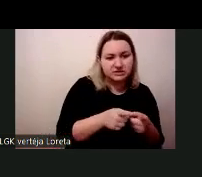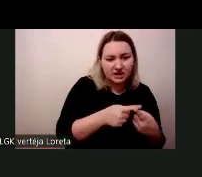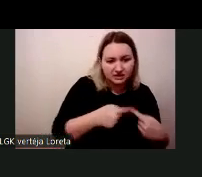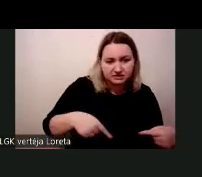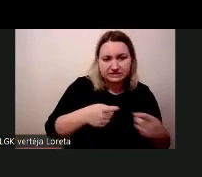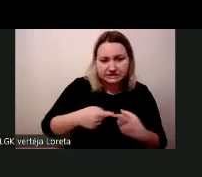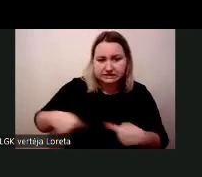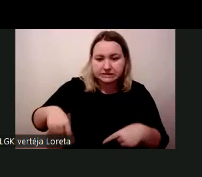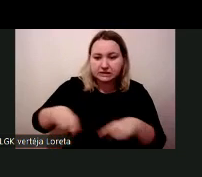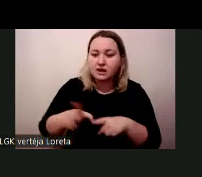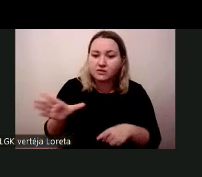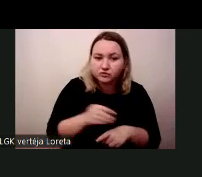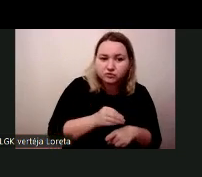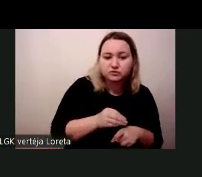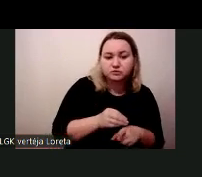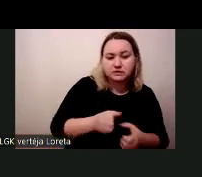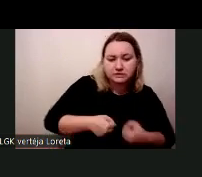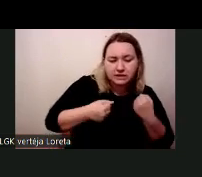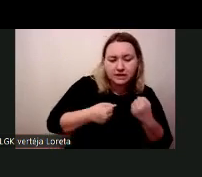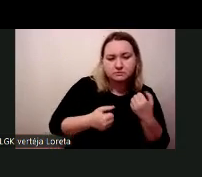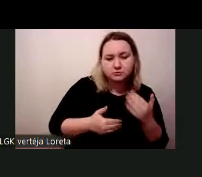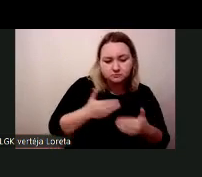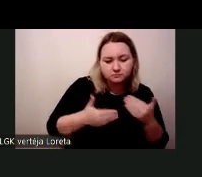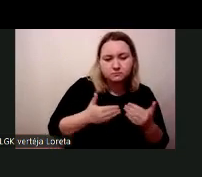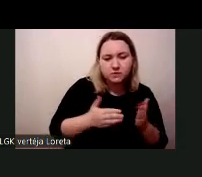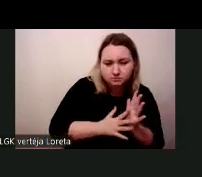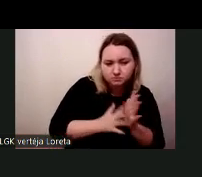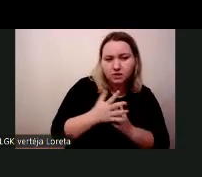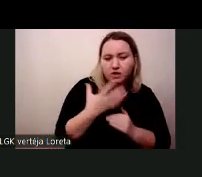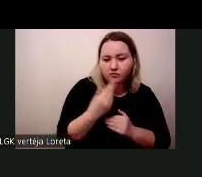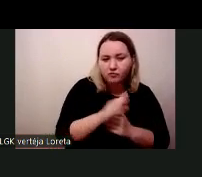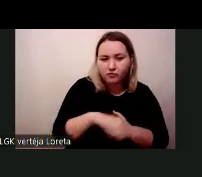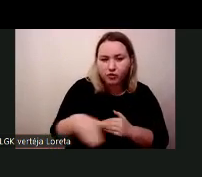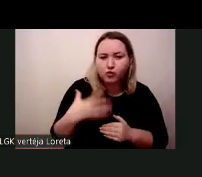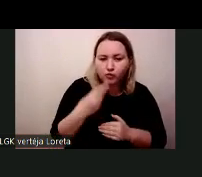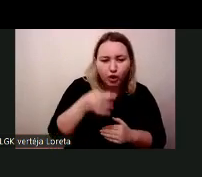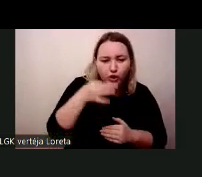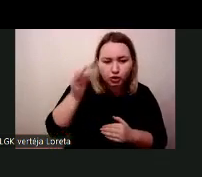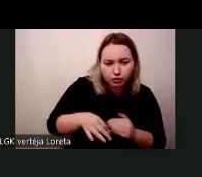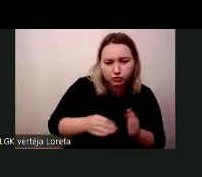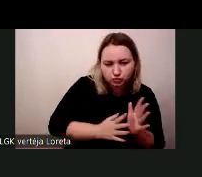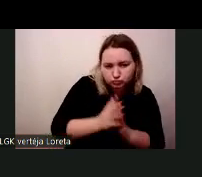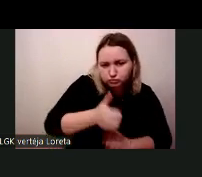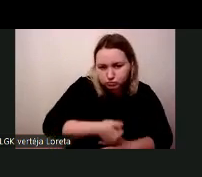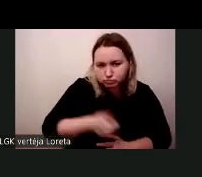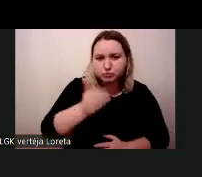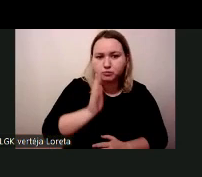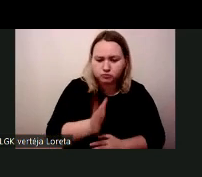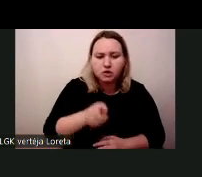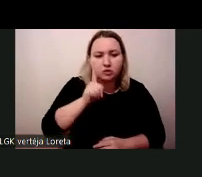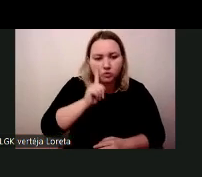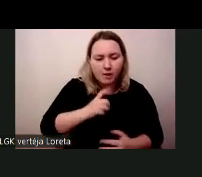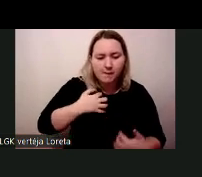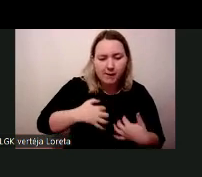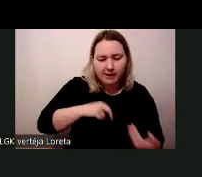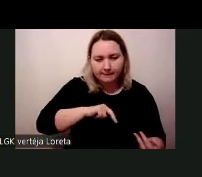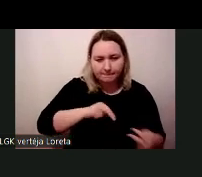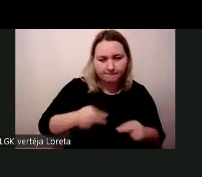pagerinsime vaikų skaitimo, rašymo ir komunikacijos įgūdžius. Mes norime tikrai greitų pokyčių,